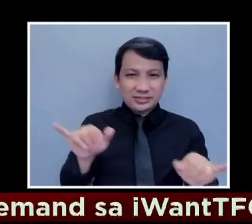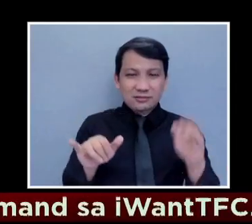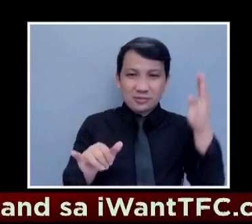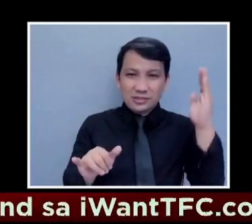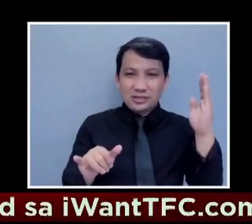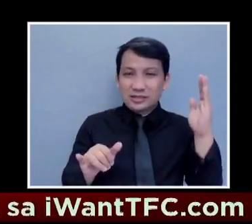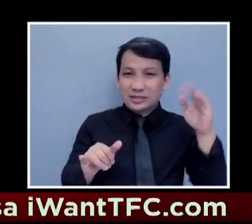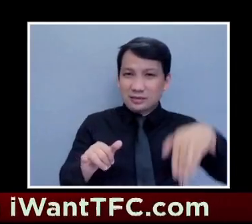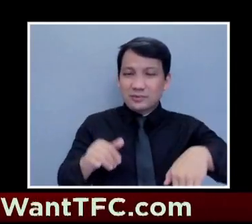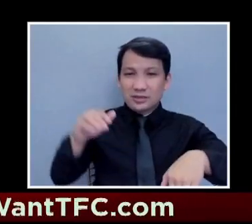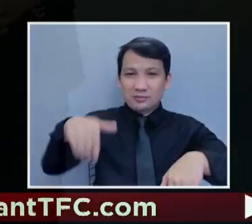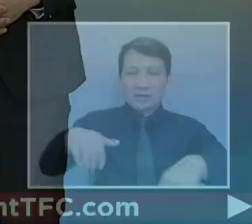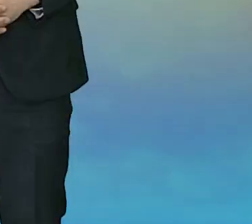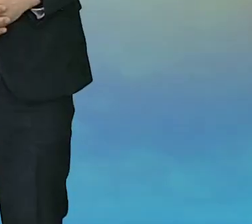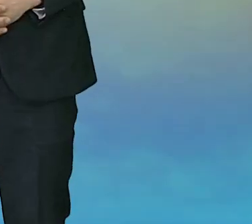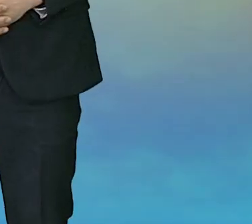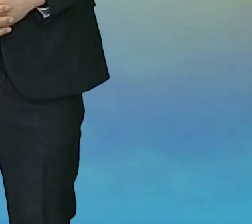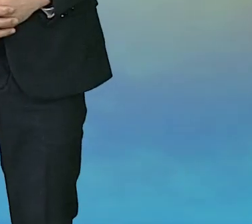sa Setyembre.